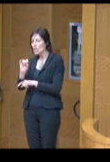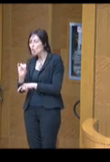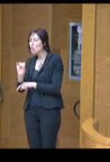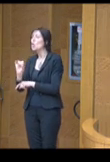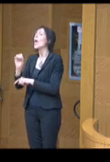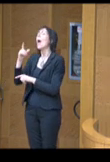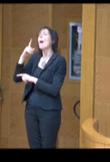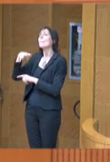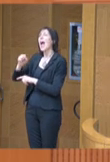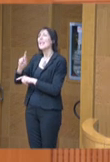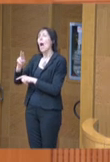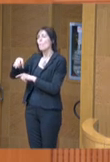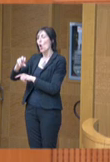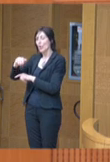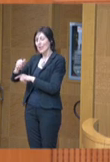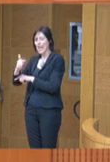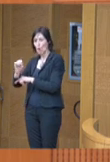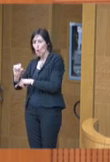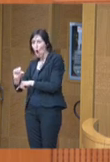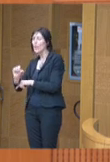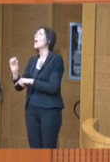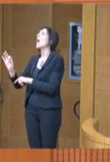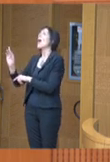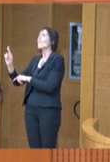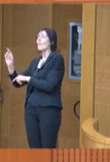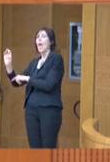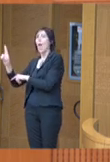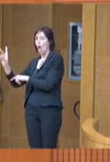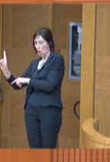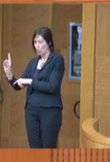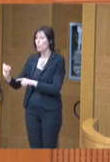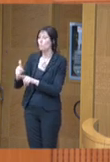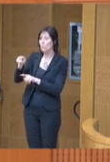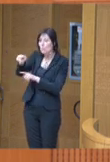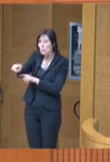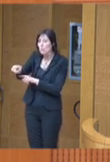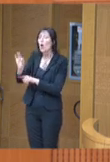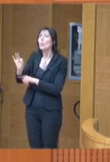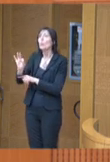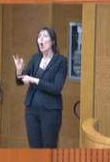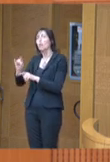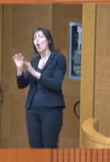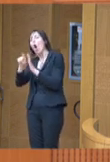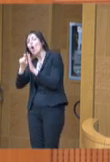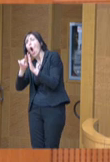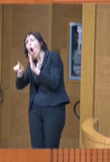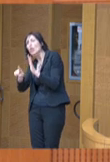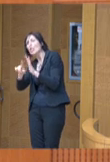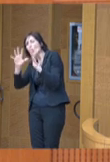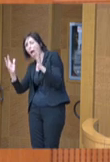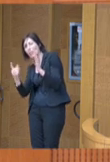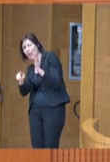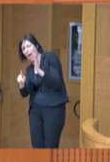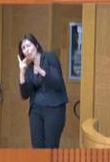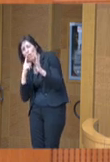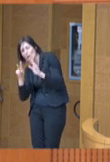Freud. Il laboratorio è iniziato con Leonardo da Vinci. Abbiamo studiato il codice atlantico andando alla scoperta degli alberi, delle piante